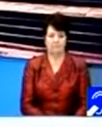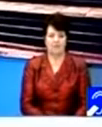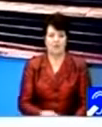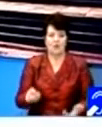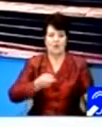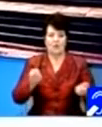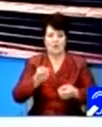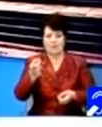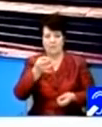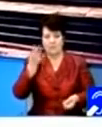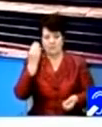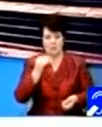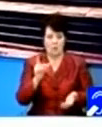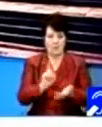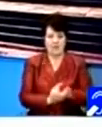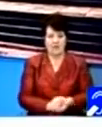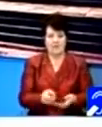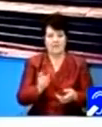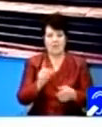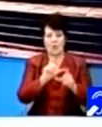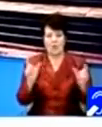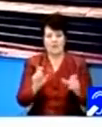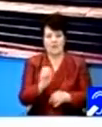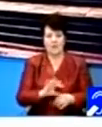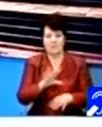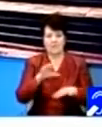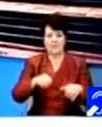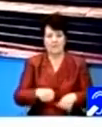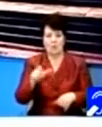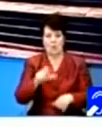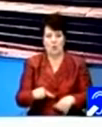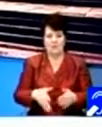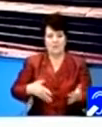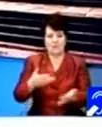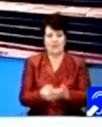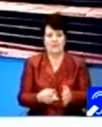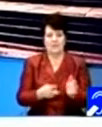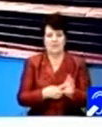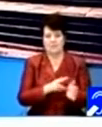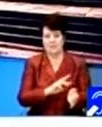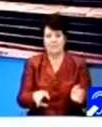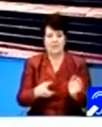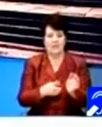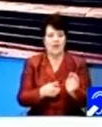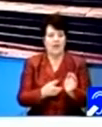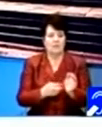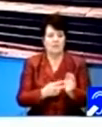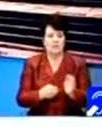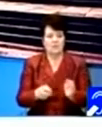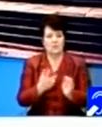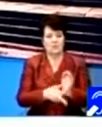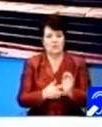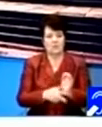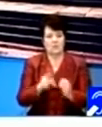Guvernul Republicii Moldova a fost obligat de Curtea Europeană a Drepturilor Omului să achite 7.680 de euro despăgubiri unui pensionar